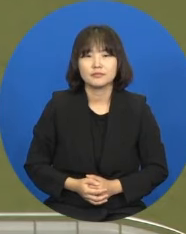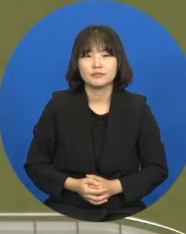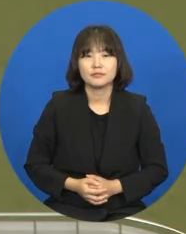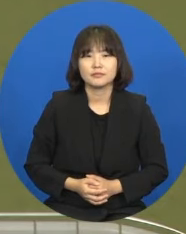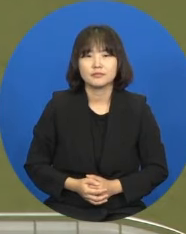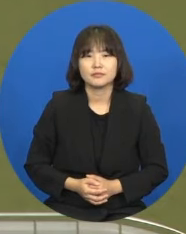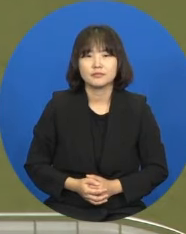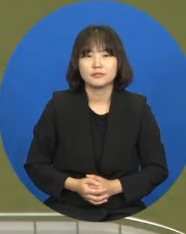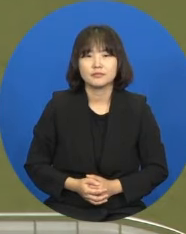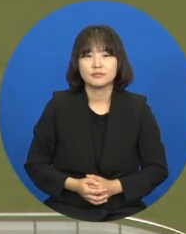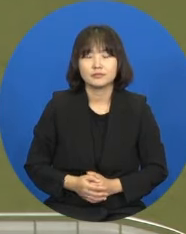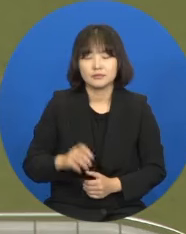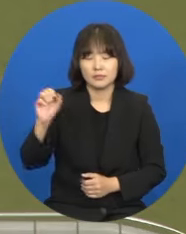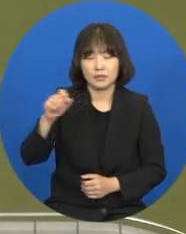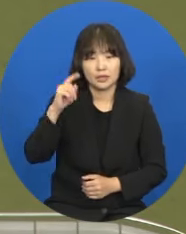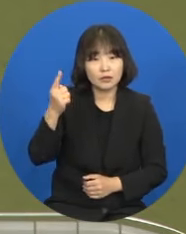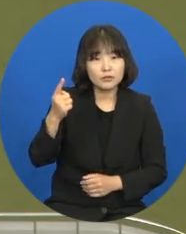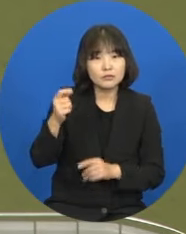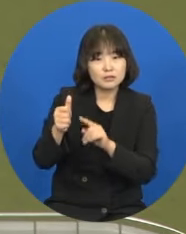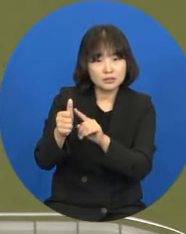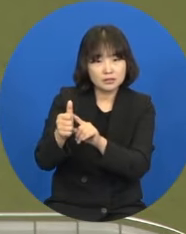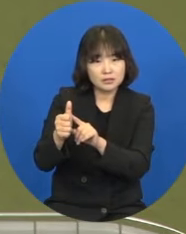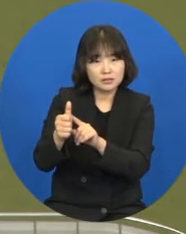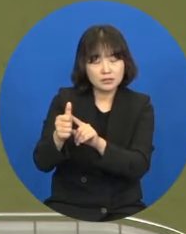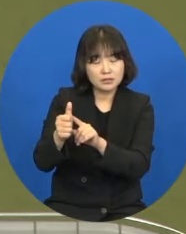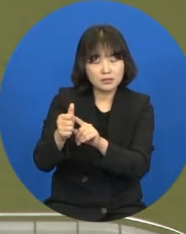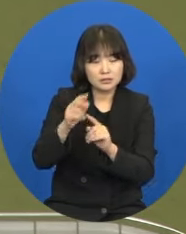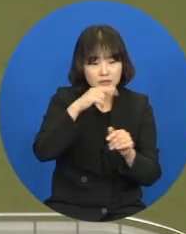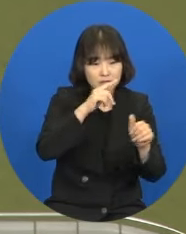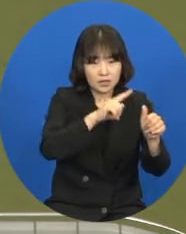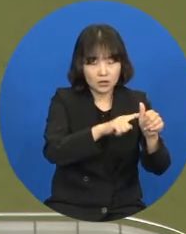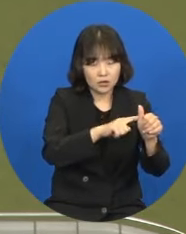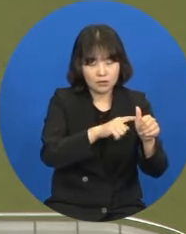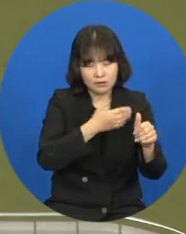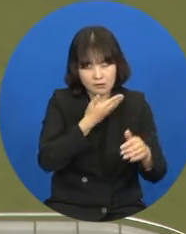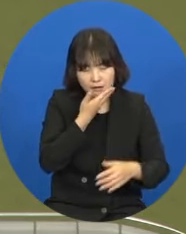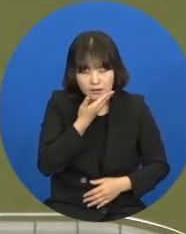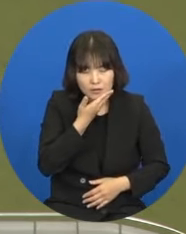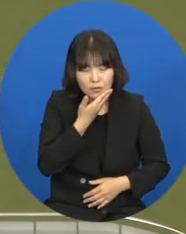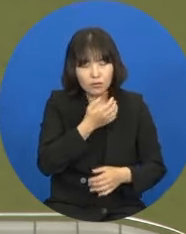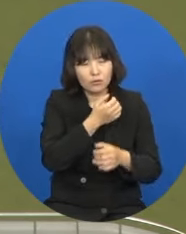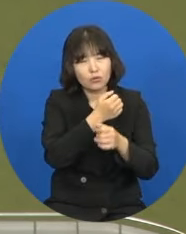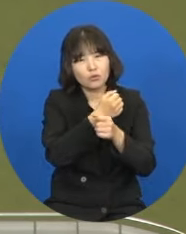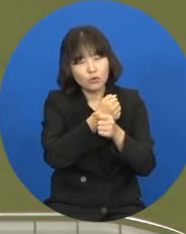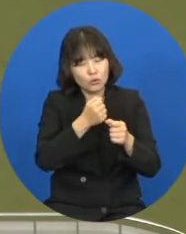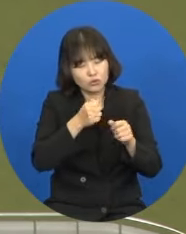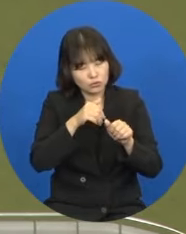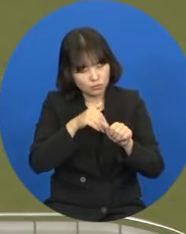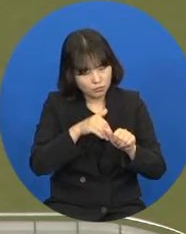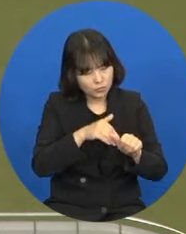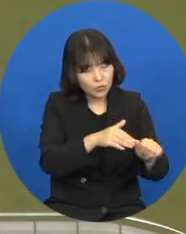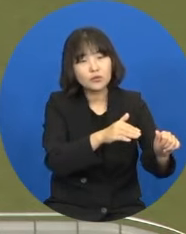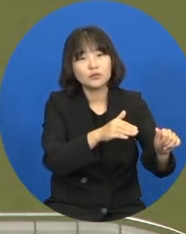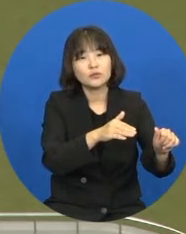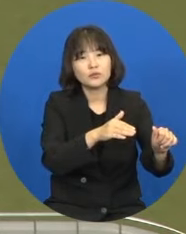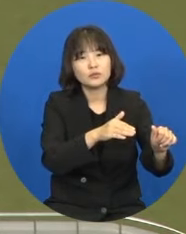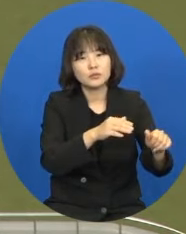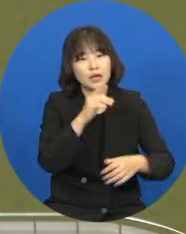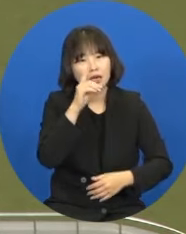사울을 다윗이 사울을 아껴주고 어떻게 보면 용서하고 보내줌으로써